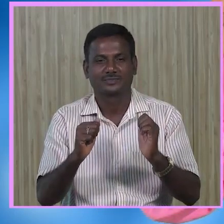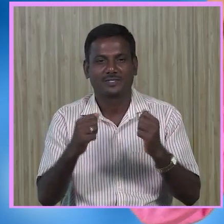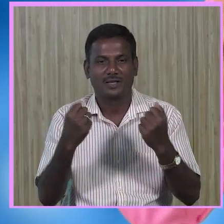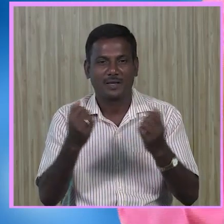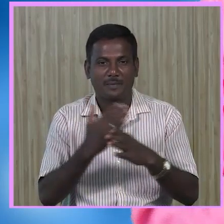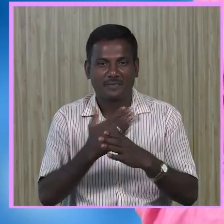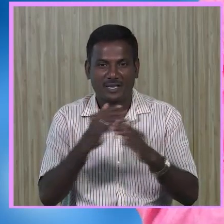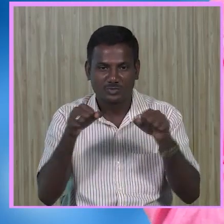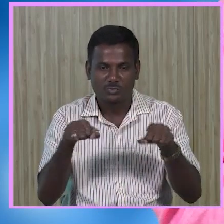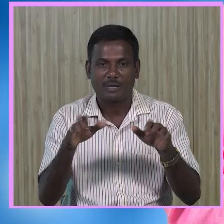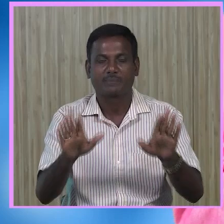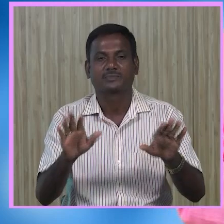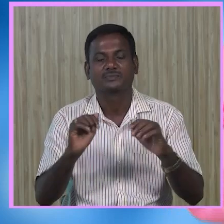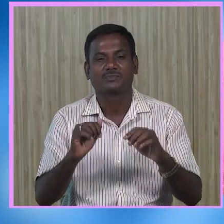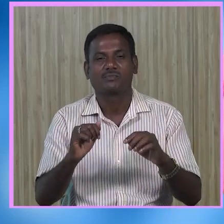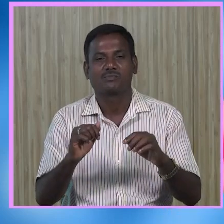பணிச்சுமை அமைப்பு,